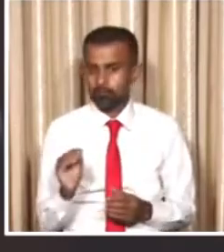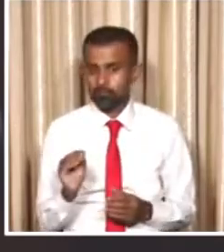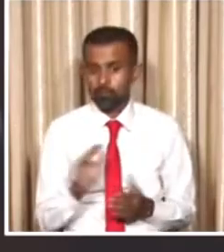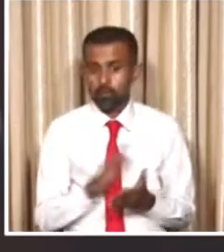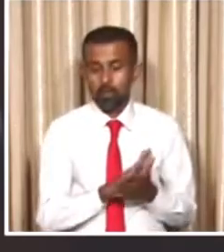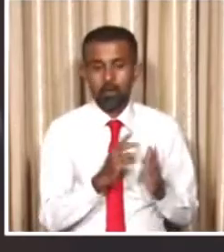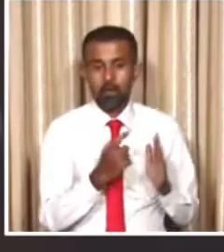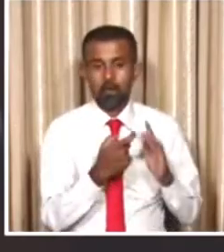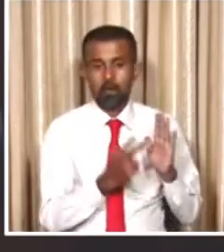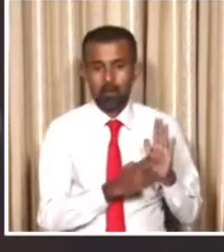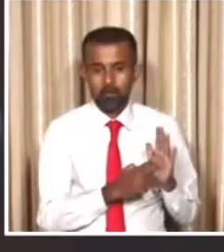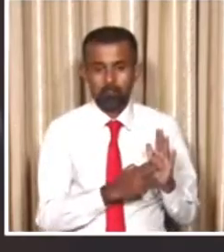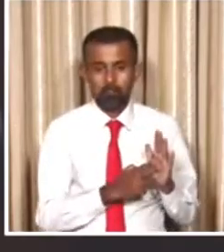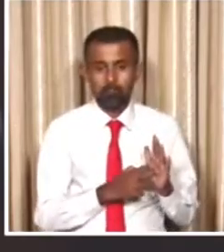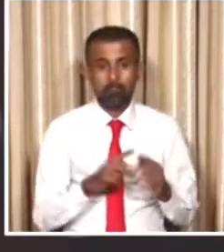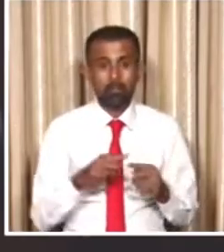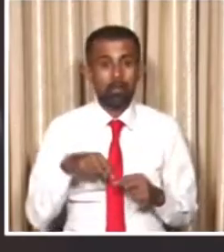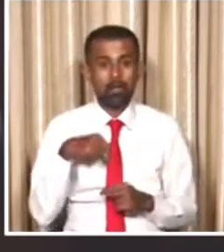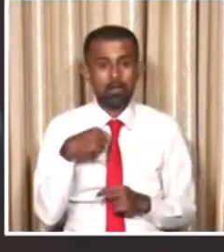ප්‍රාන්දු මහත්තයා